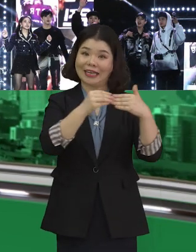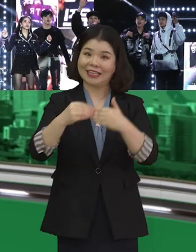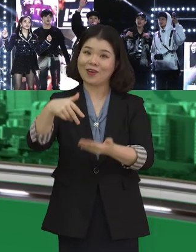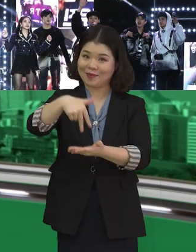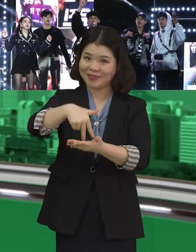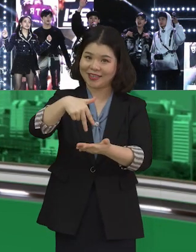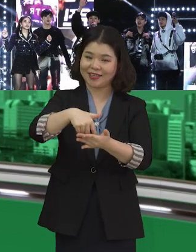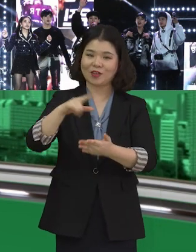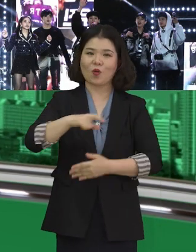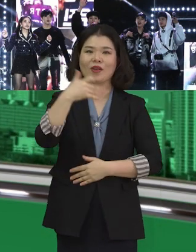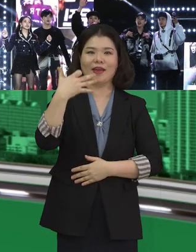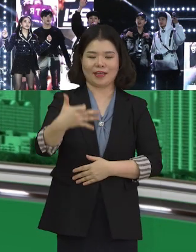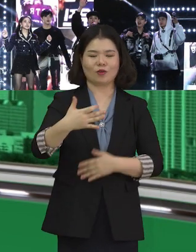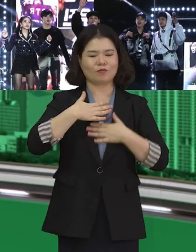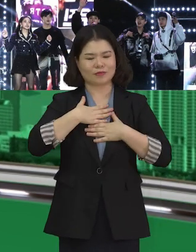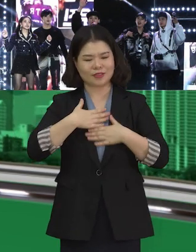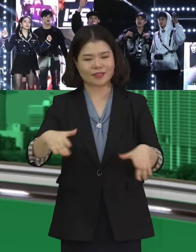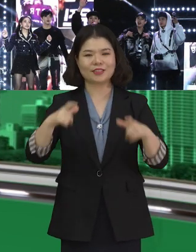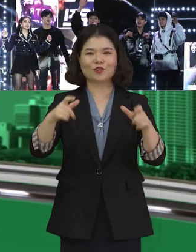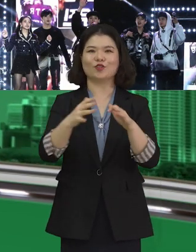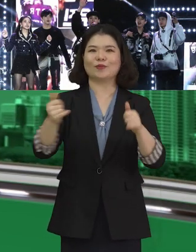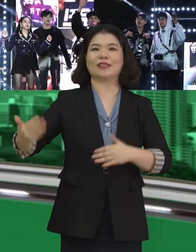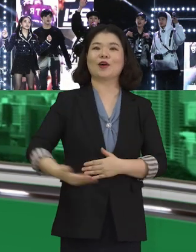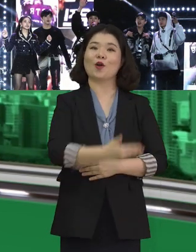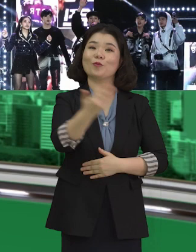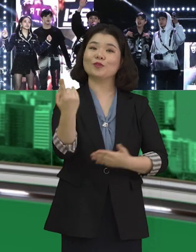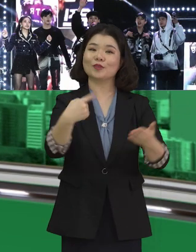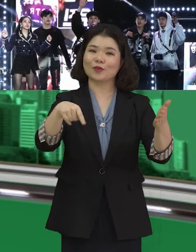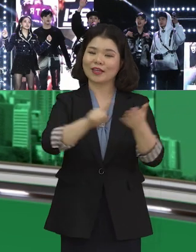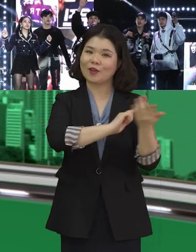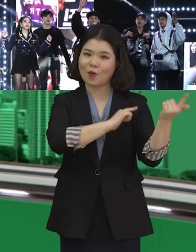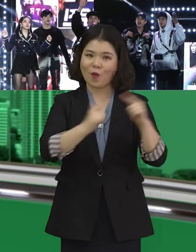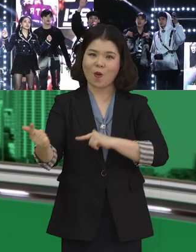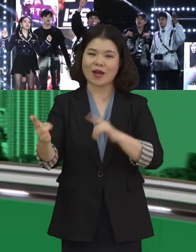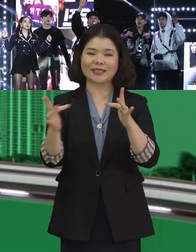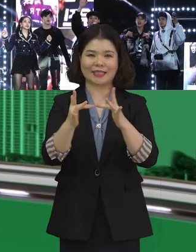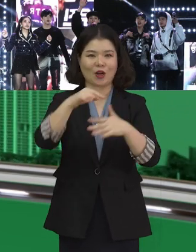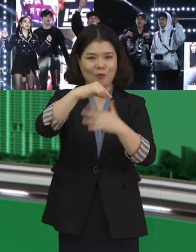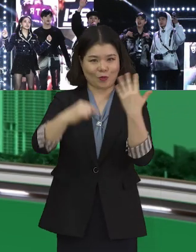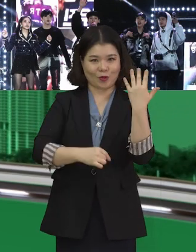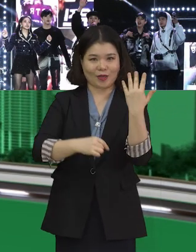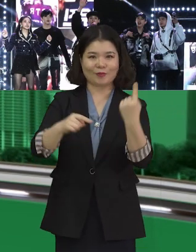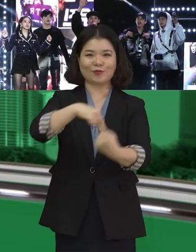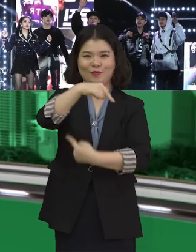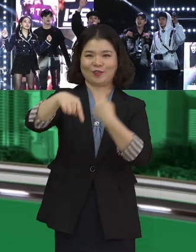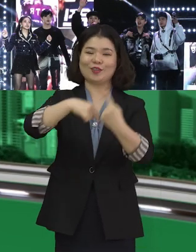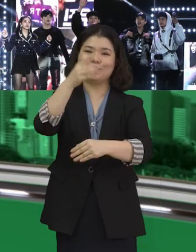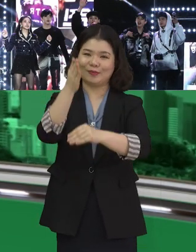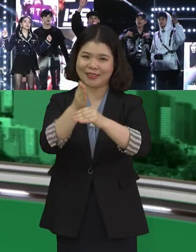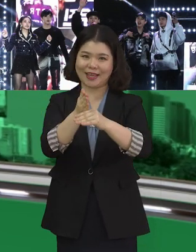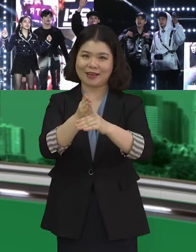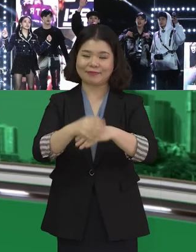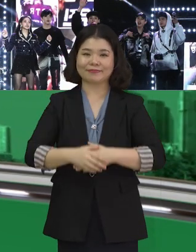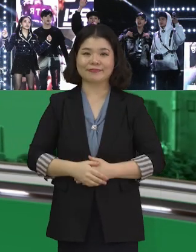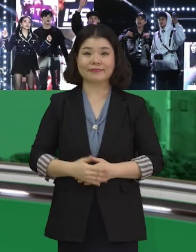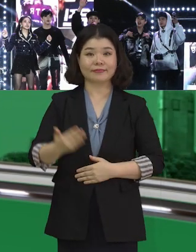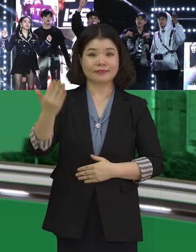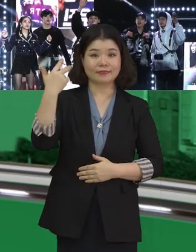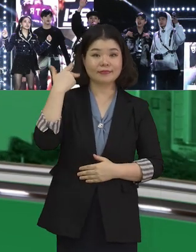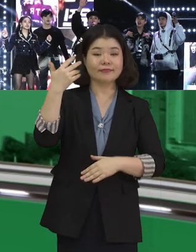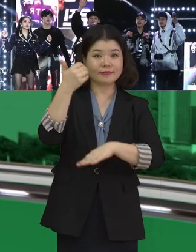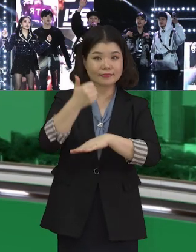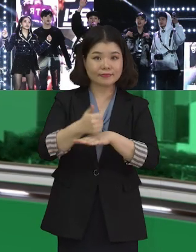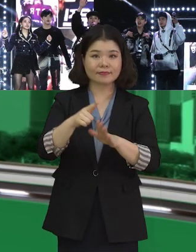리더로서 코로나19에 지친 구민 여러분들을 위한 다양한 온택트 프로그램을 선보이고 있습니다. 지난